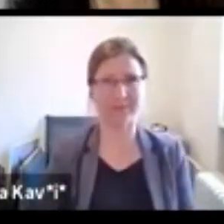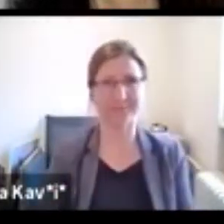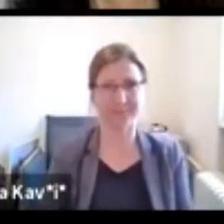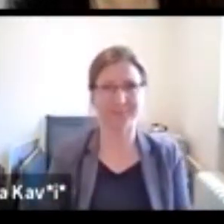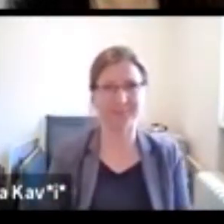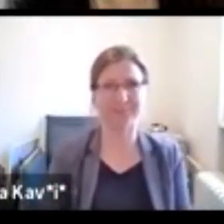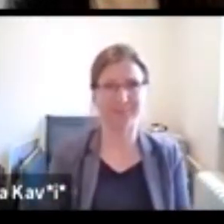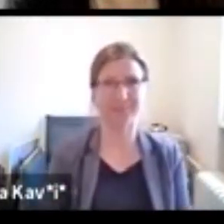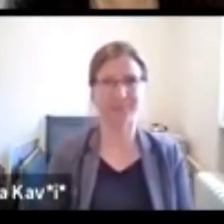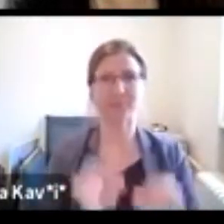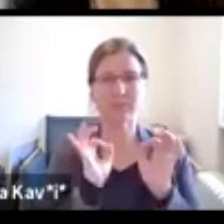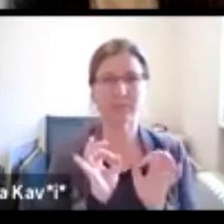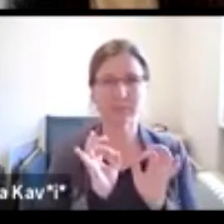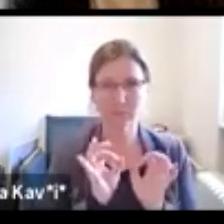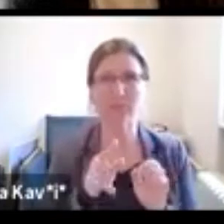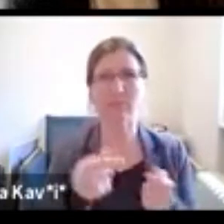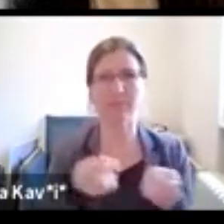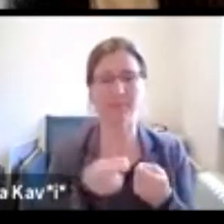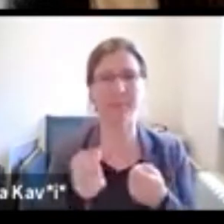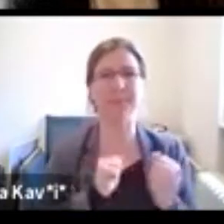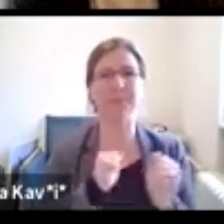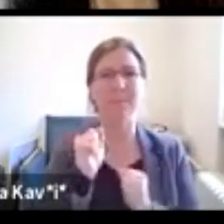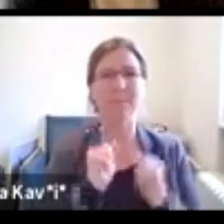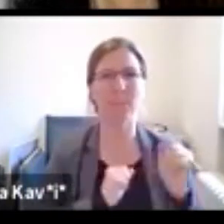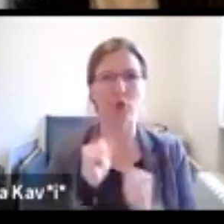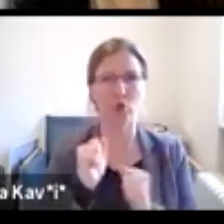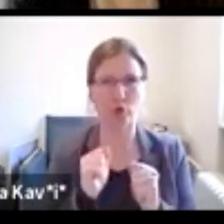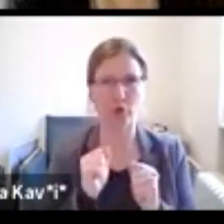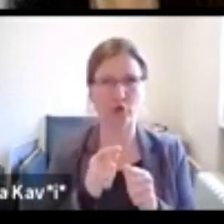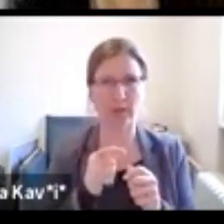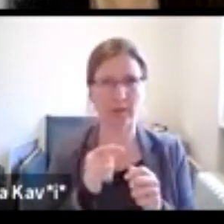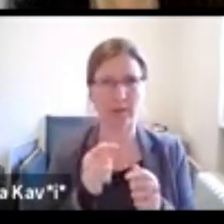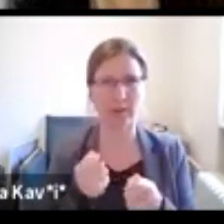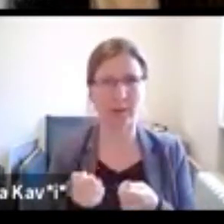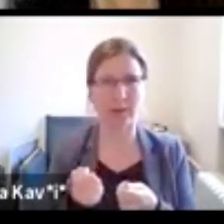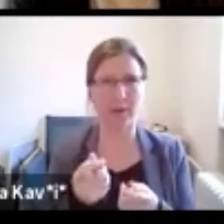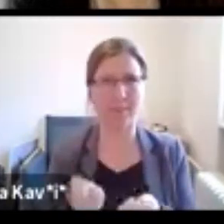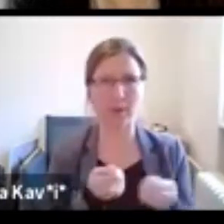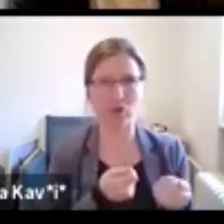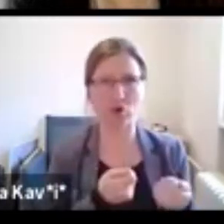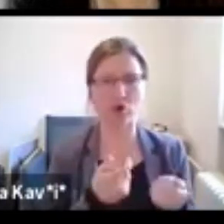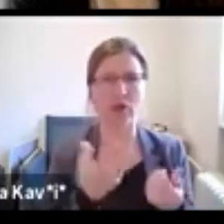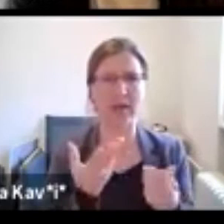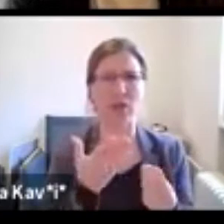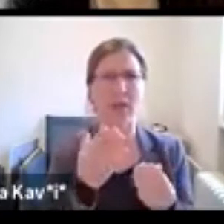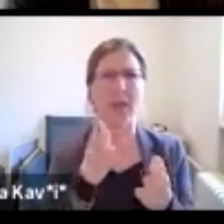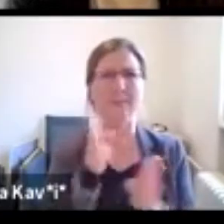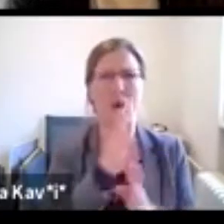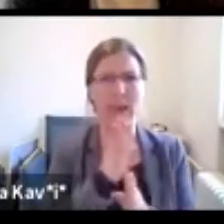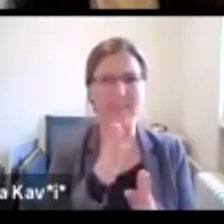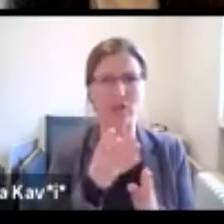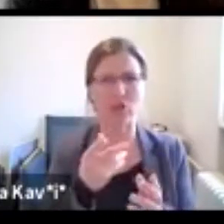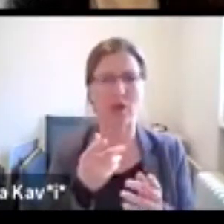da. Ga. Dakle, kada govorimo o motoričkim poremećajima, odnosno osobama s motoričkim poremećajima,